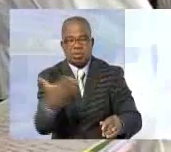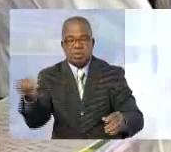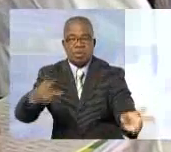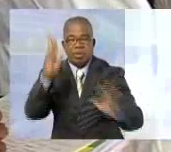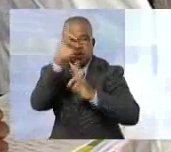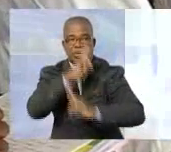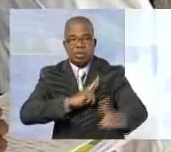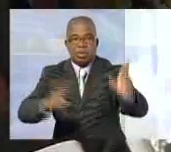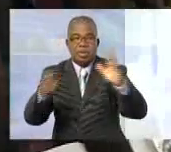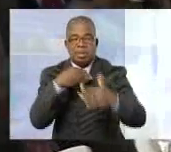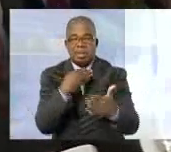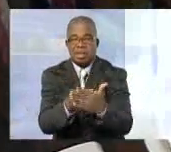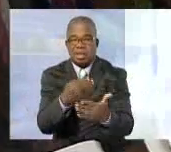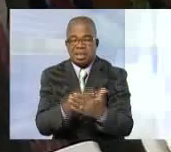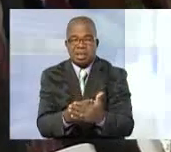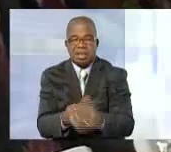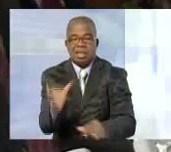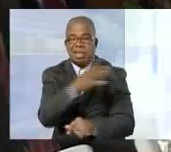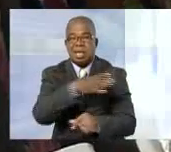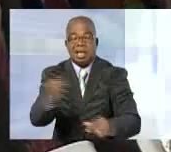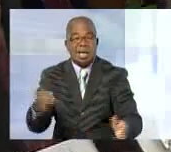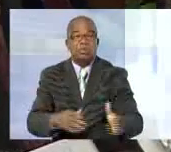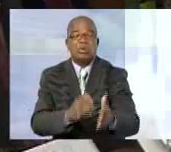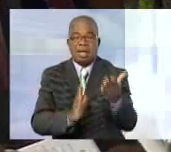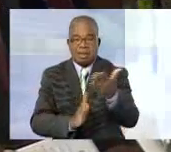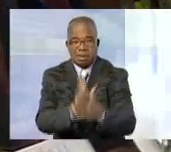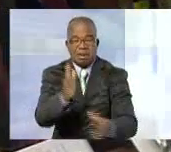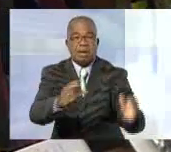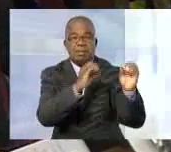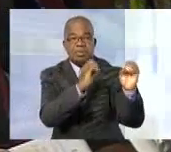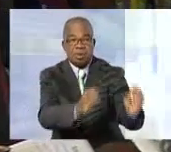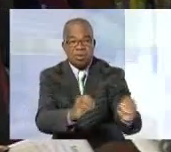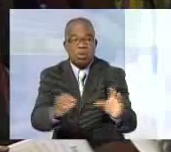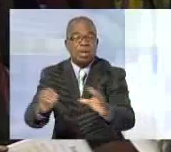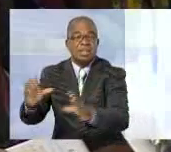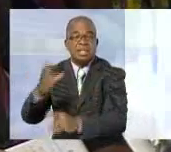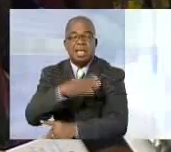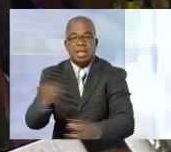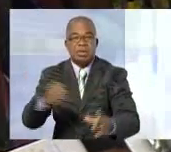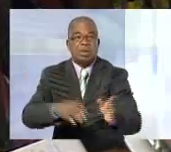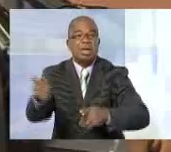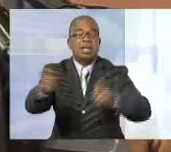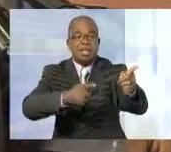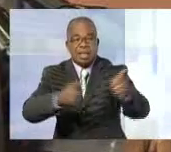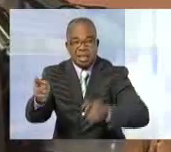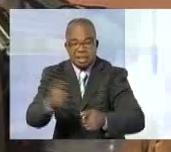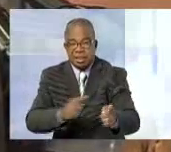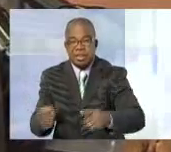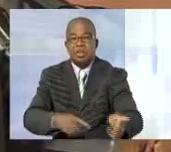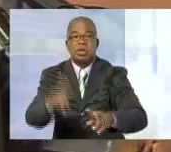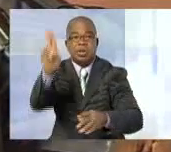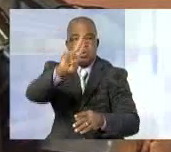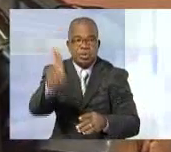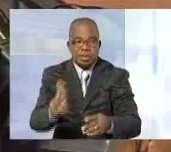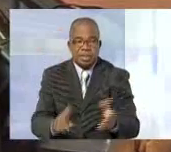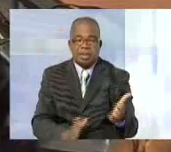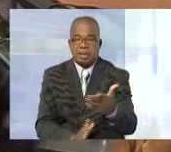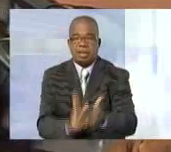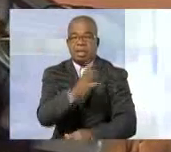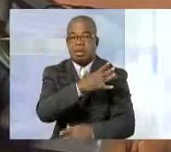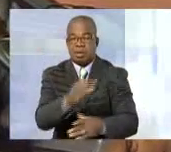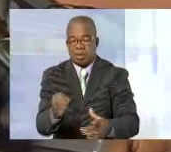de la ligne budgétaire, l'assainissement du cadre macroéconomique et naturellement l'amélioration de l'environnement des affaires. Madani